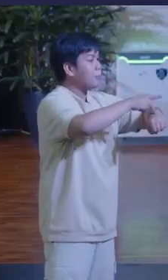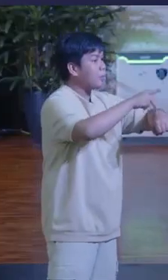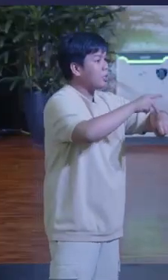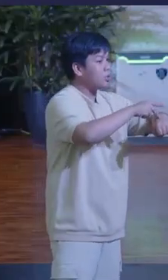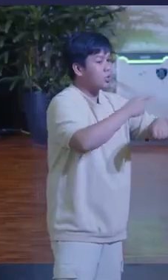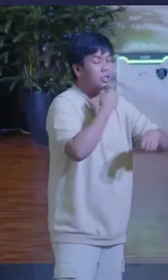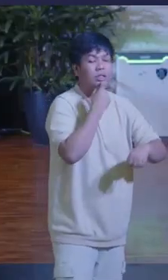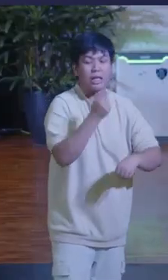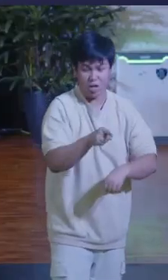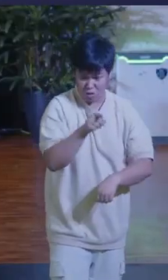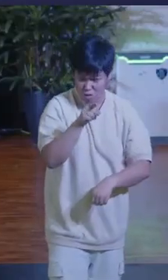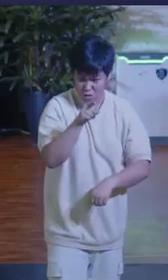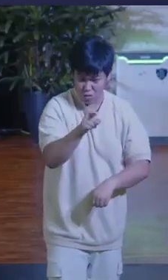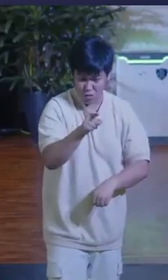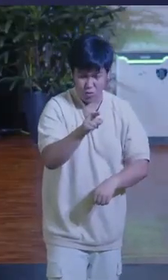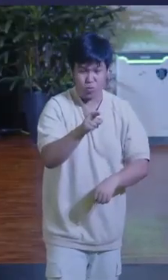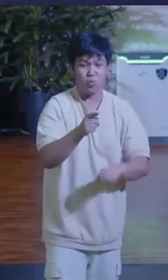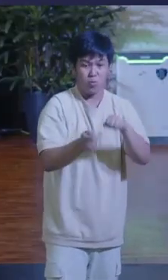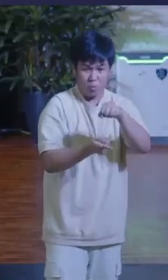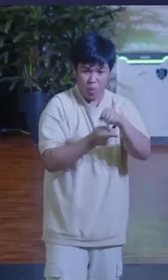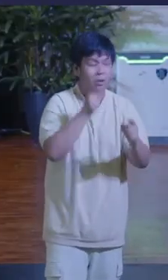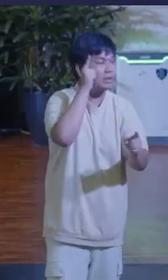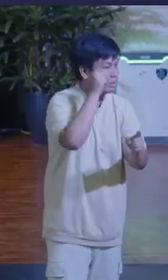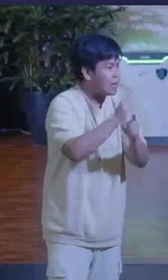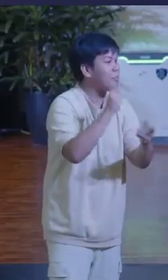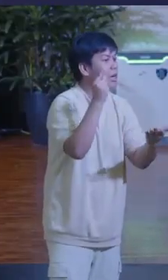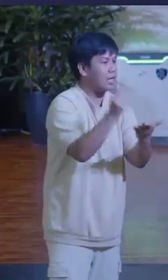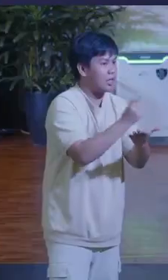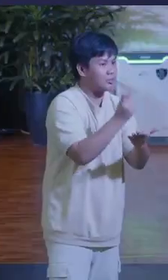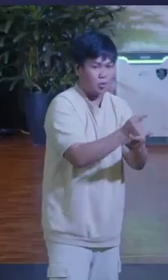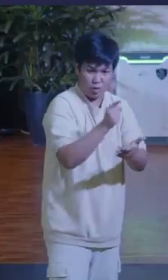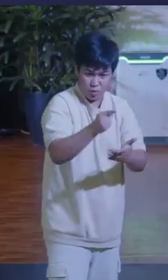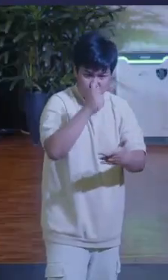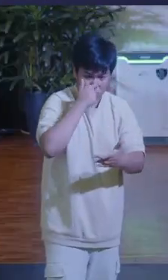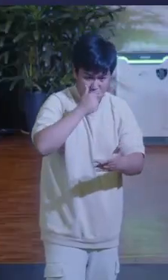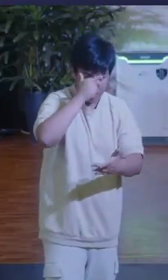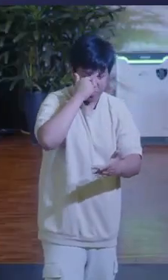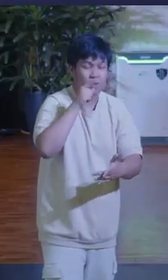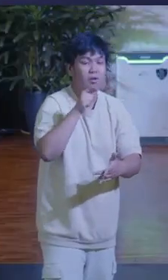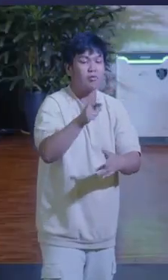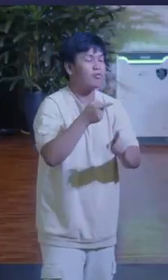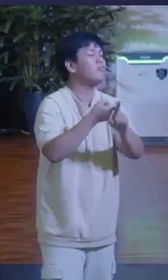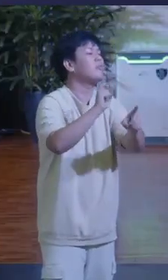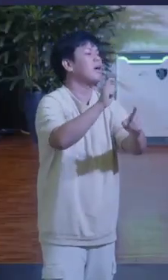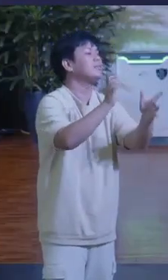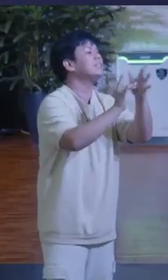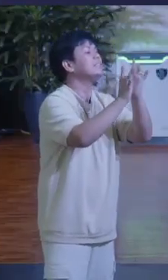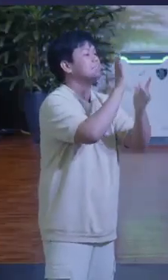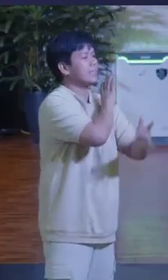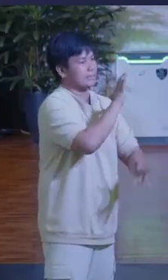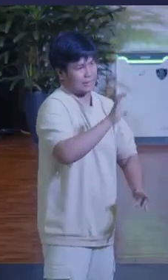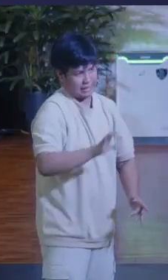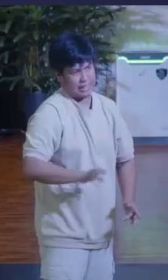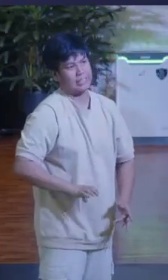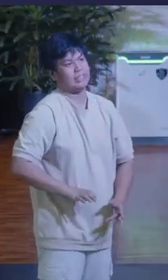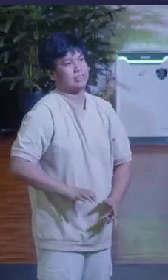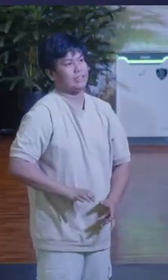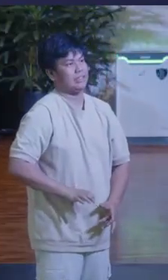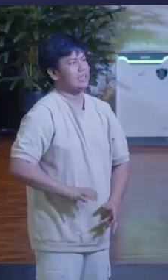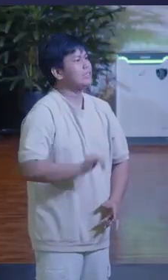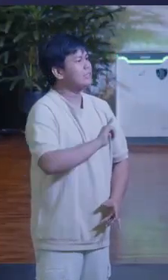ebanghelyo sa mga hentil. Sila po sa mga Hudyo, si Pablo sa mga